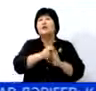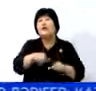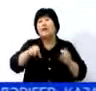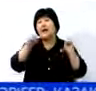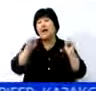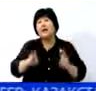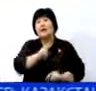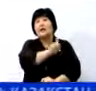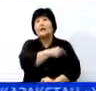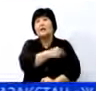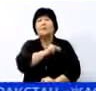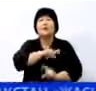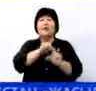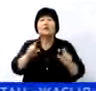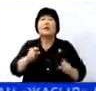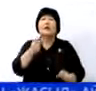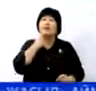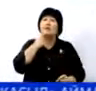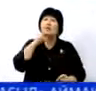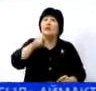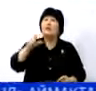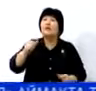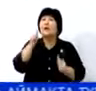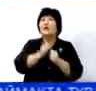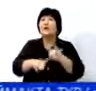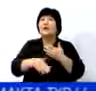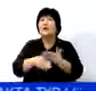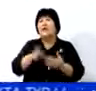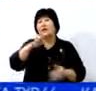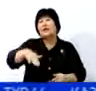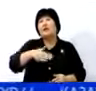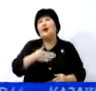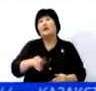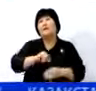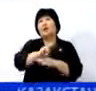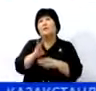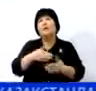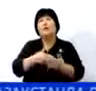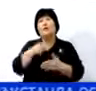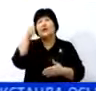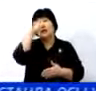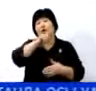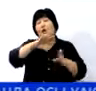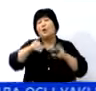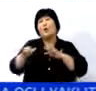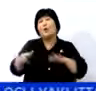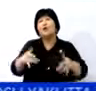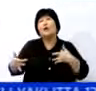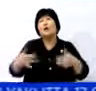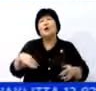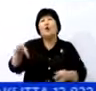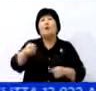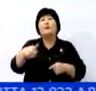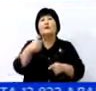арнайы медициналық мекемелерге мұқтаж жандарға ұдайы жәрдемдесіп, ел алғысына бөленді. Еріктілер жылының қорытынды шарасында оларға облыс